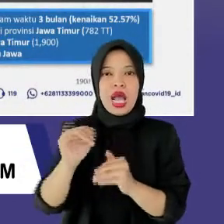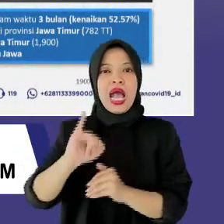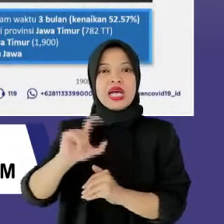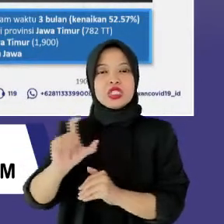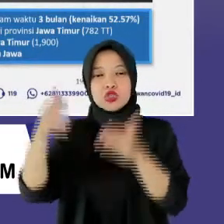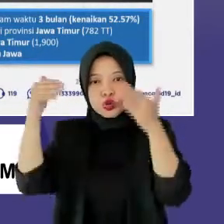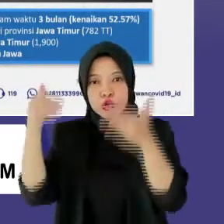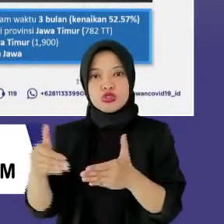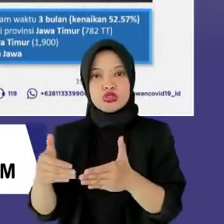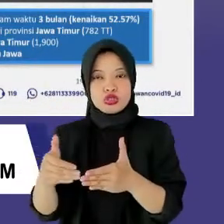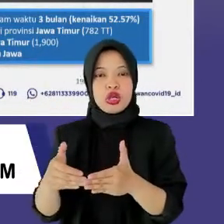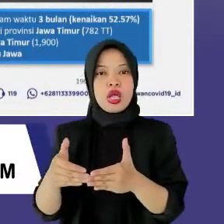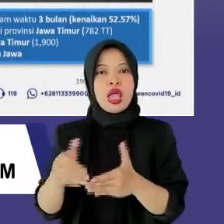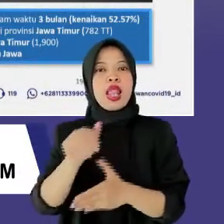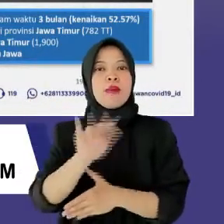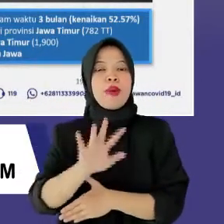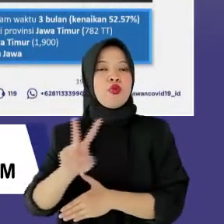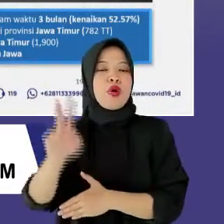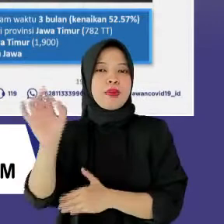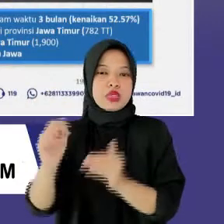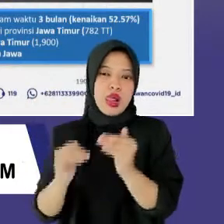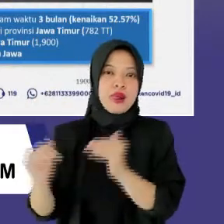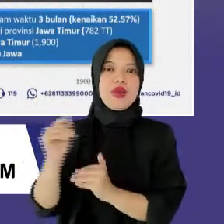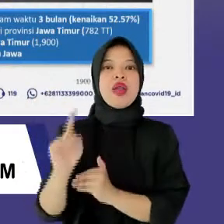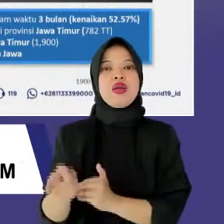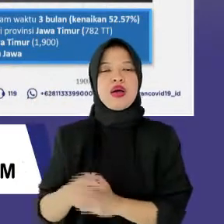sekitar 52% lebih. Jadi memang